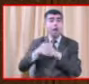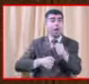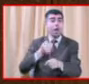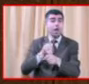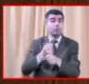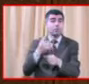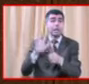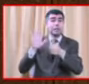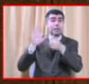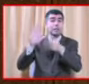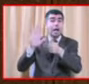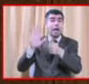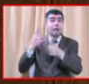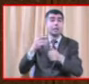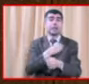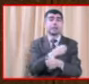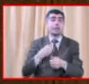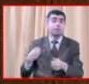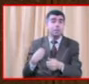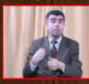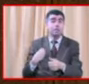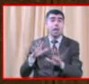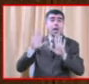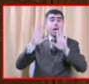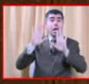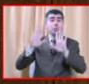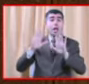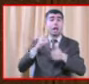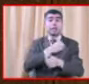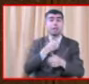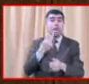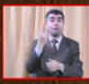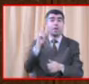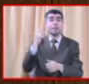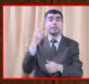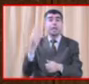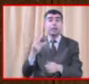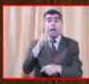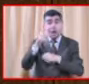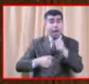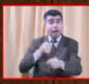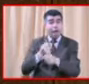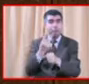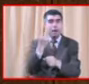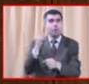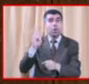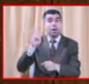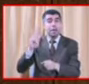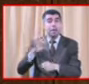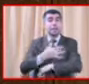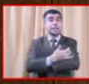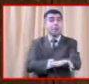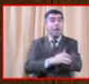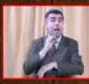ممرضة، 2013 10 الأطباء و 22 ممرضة، هذه السنة هذه 2014 قليب الصويرة تم